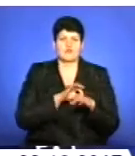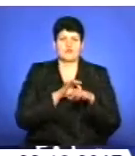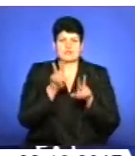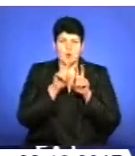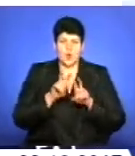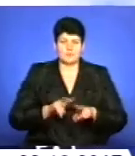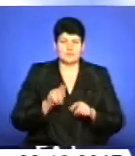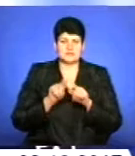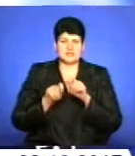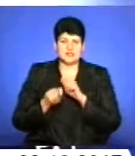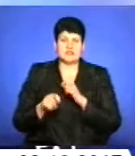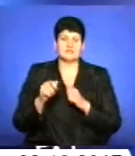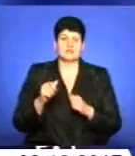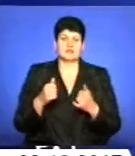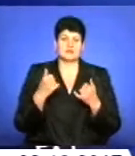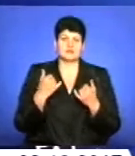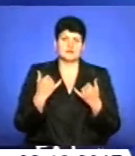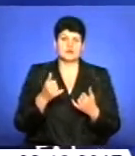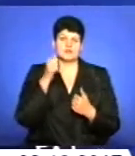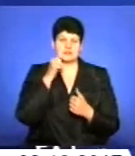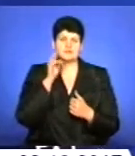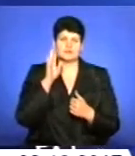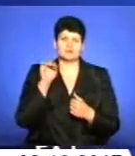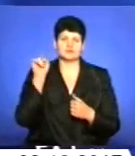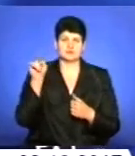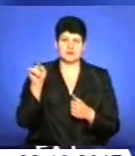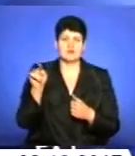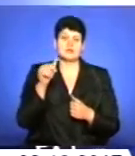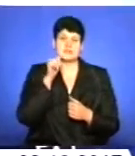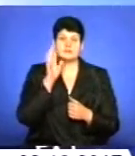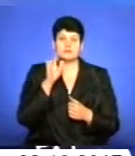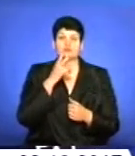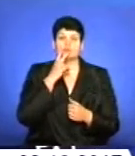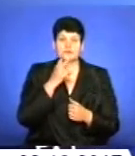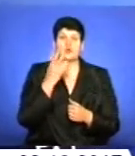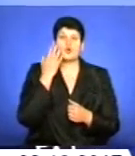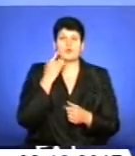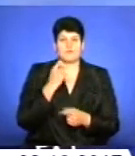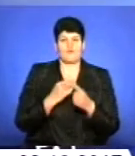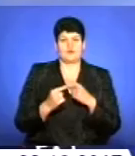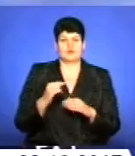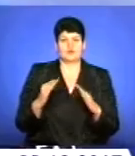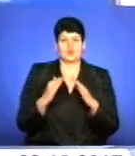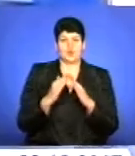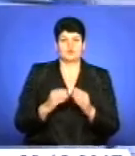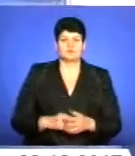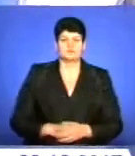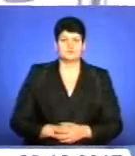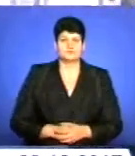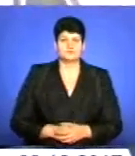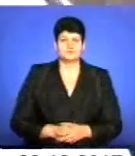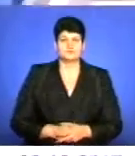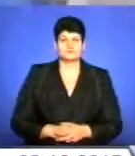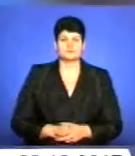На даний час і завтра вони будуть проходити медичне обстеження, завтра вже буде видно, коли вони будуть повертатися додому.